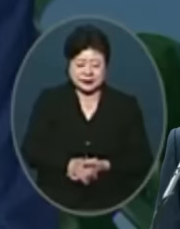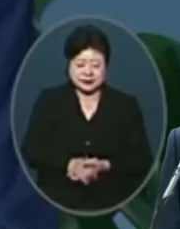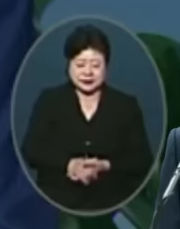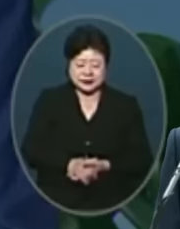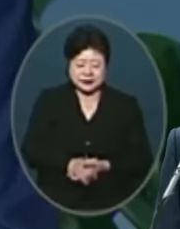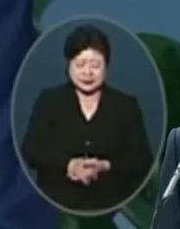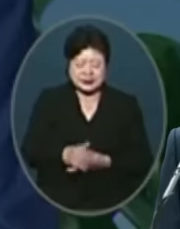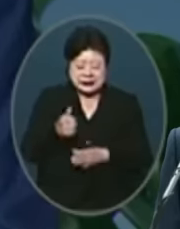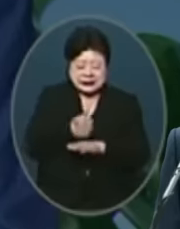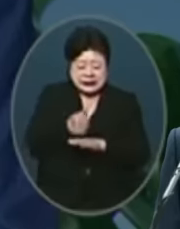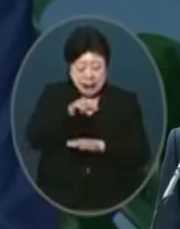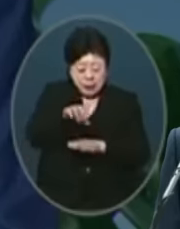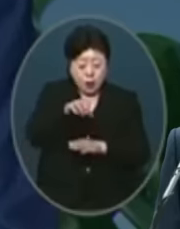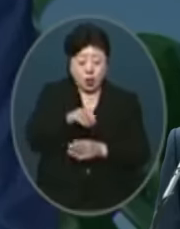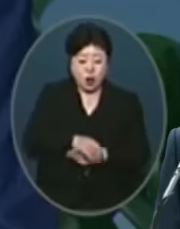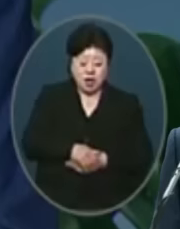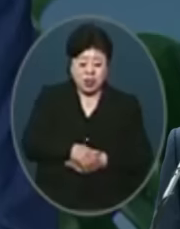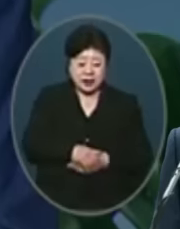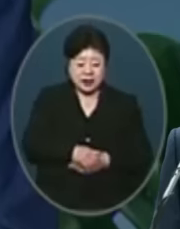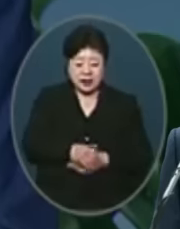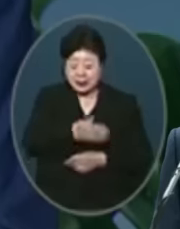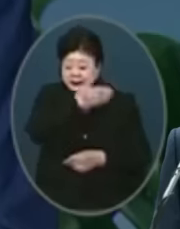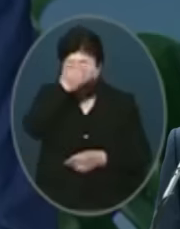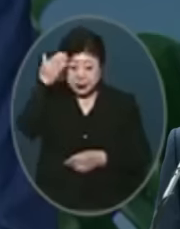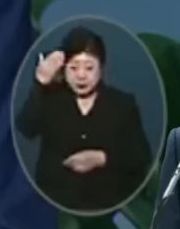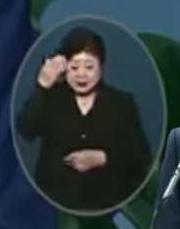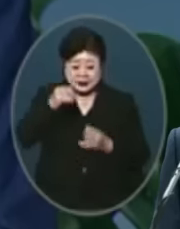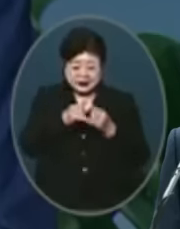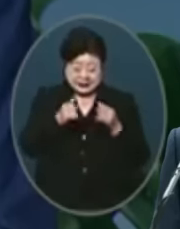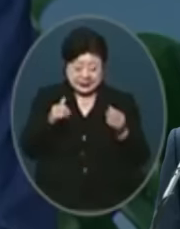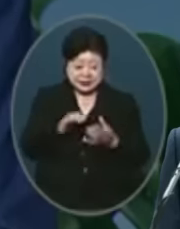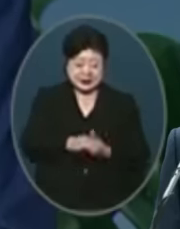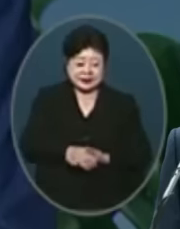싱가포르에 모인 젊은이들에게